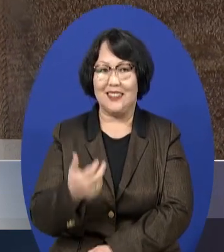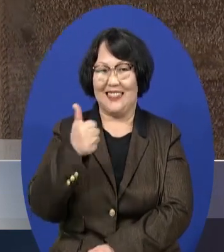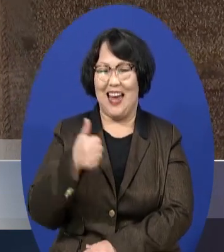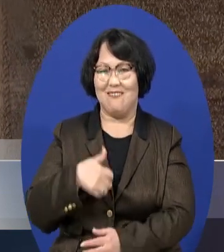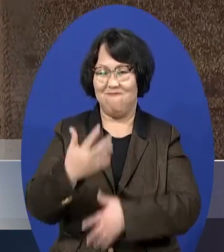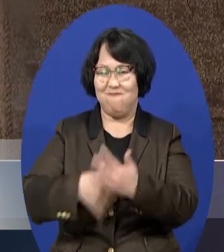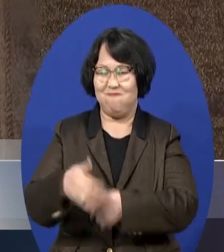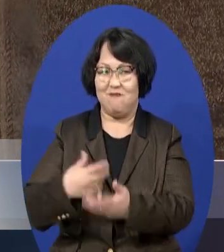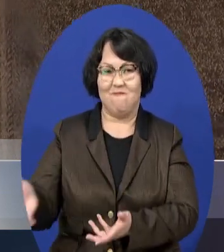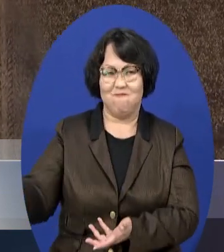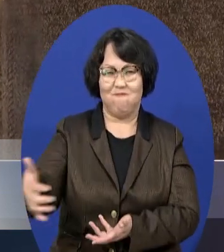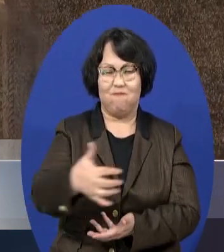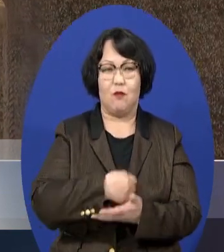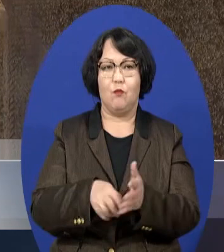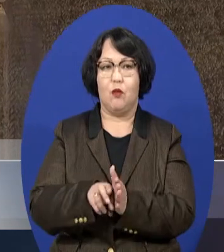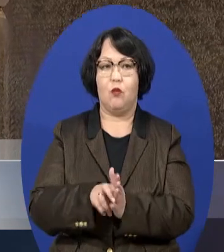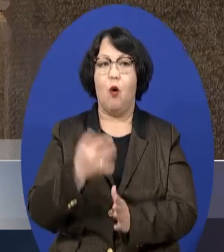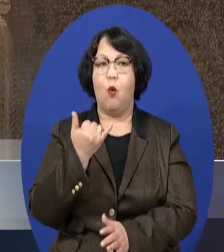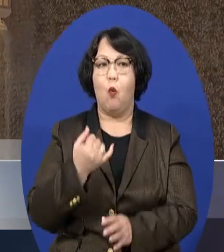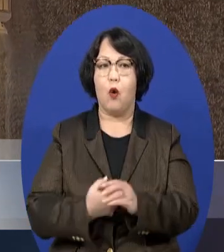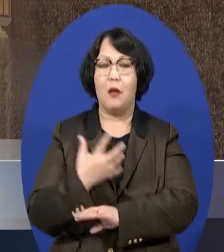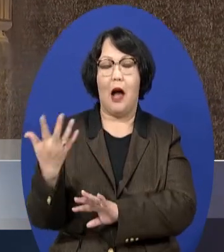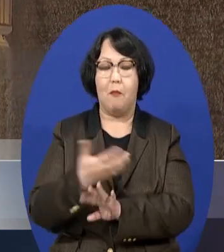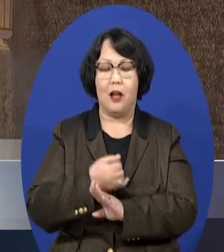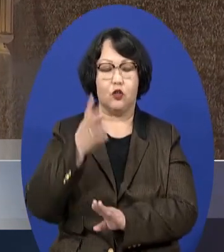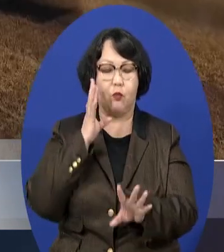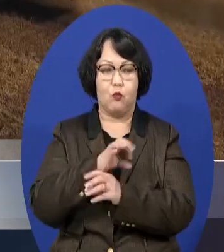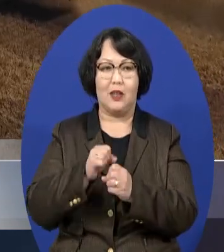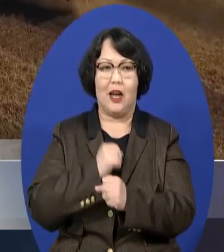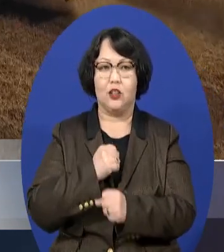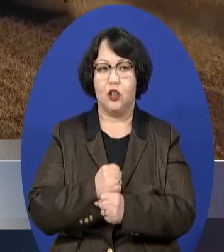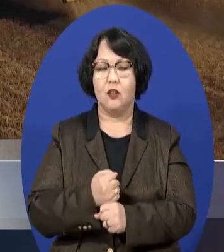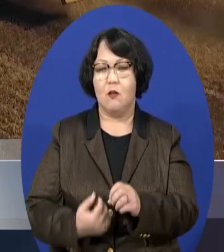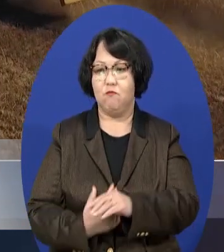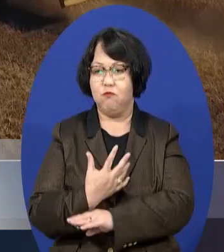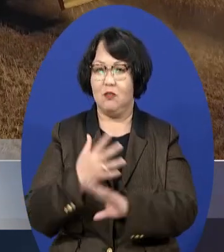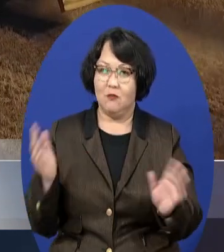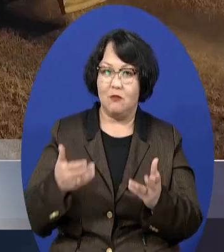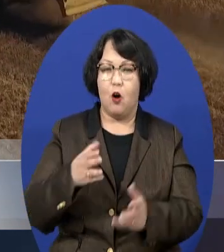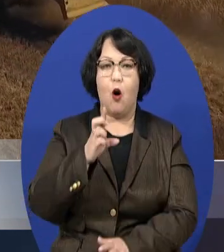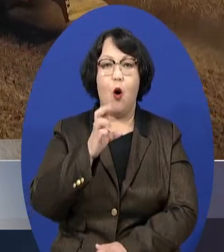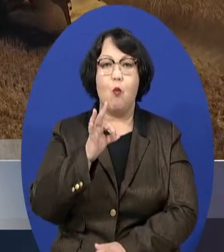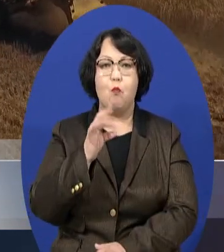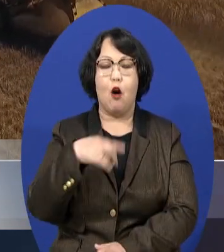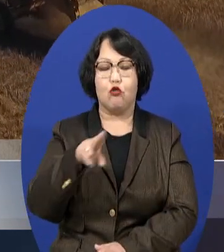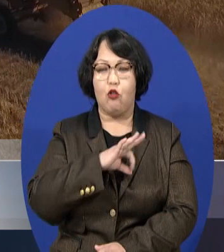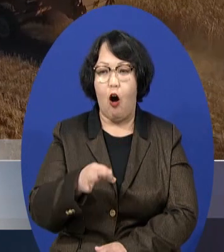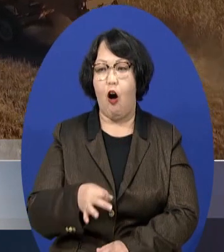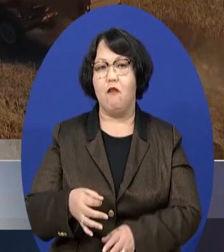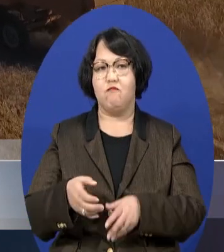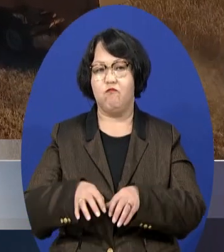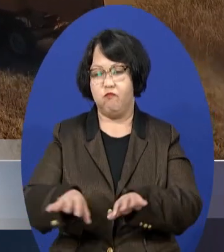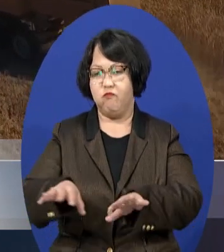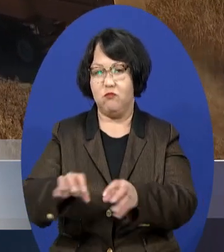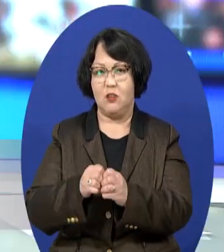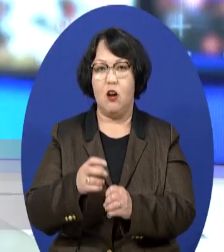байгаа. Одоогоор буудайн талбайд ургамал хамгааллын арга хэмжээ хэрэгжүүлж өсөлтийг идэвхжүүлдэг органик бордоонууд өх хортон хамгаалах ажил идэвхжиж байна.